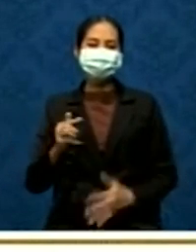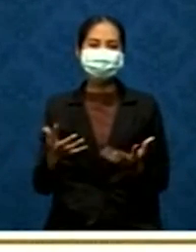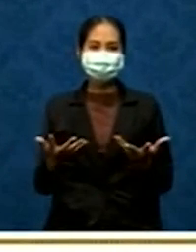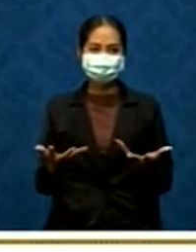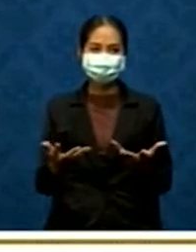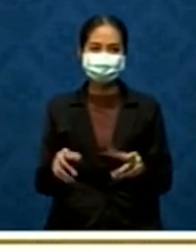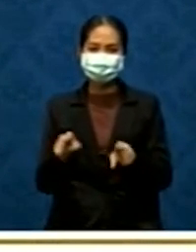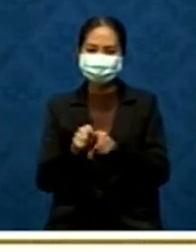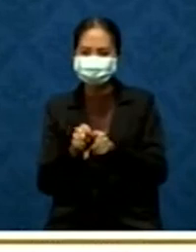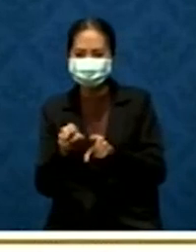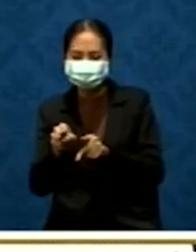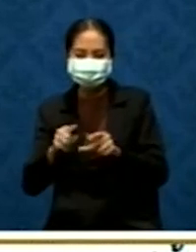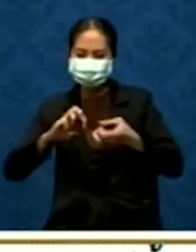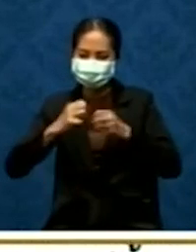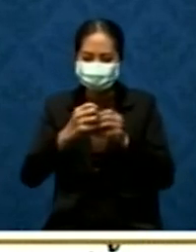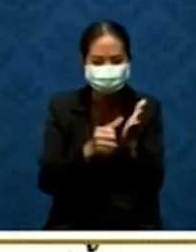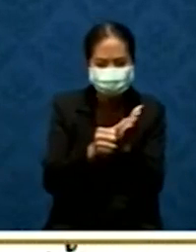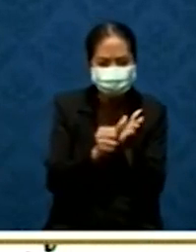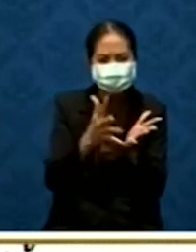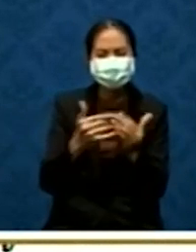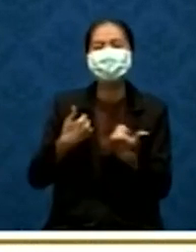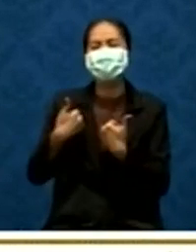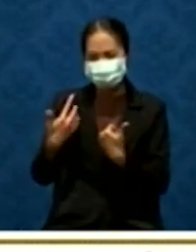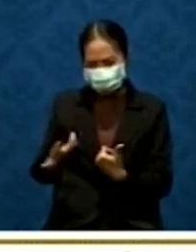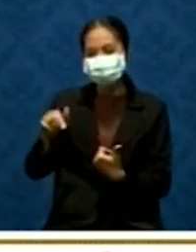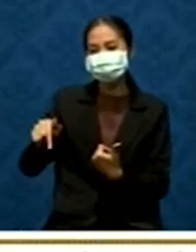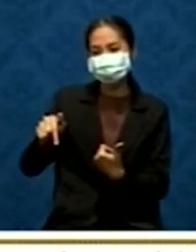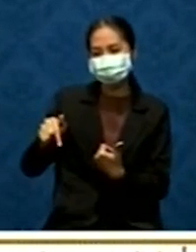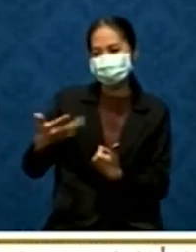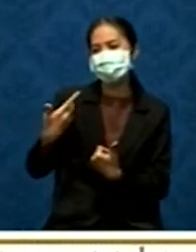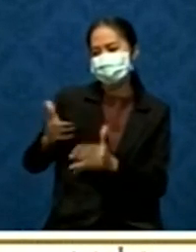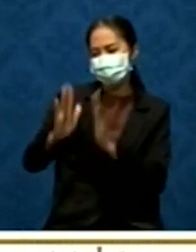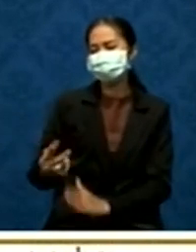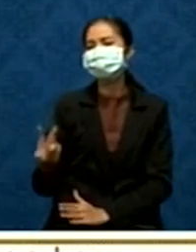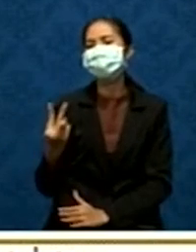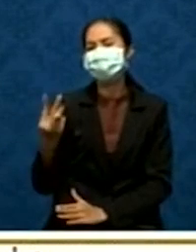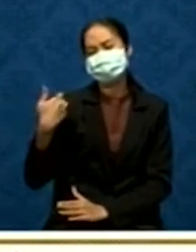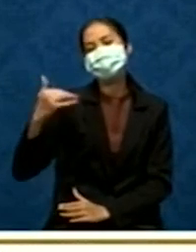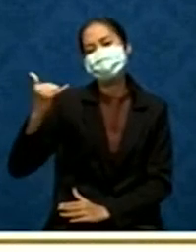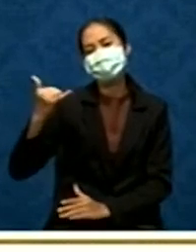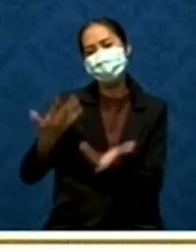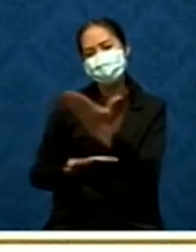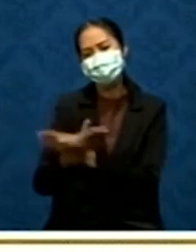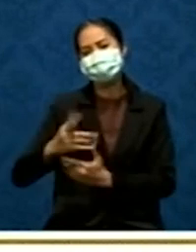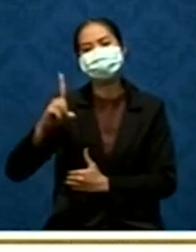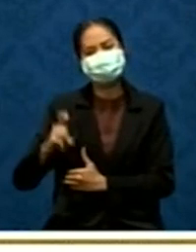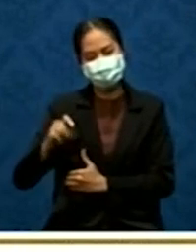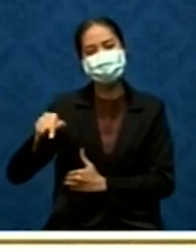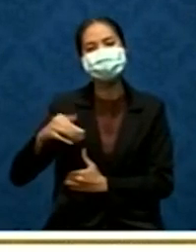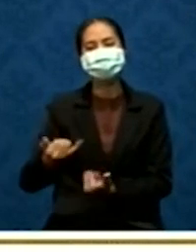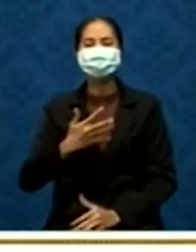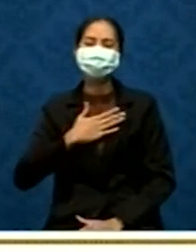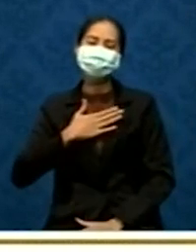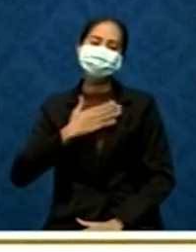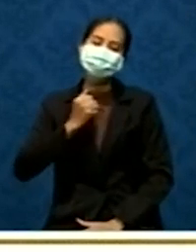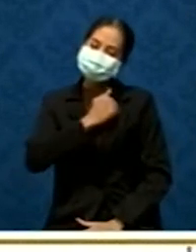ไม่ได้เรื่องได้ราวและจะทำให้น้องเขามีโอกาสถึงกับเสียชีวิตได้ผมรู้สึกสะเทือนใจม